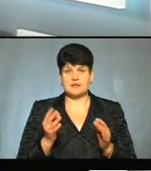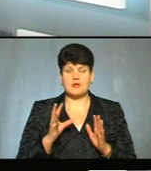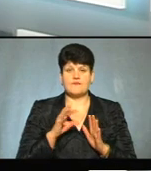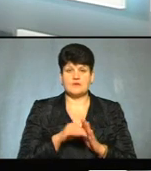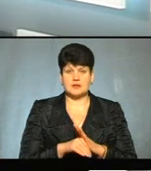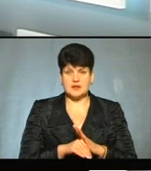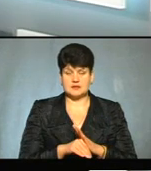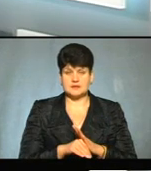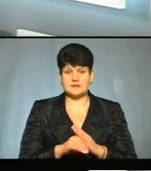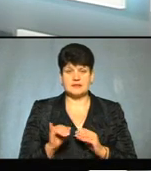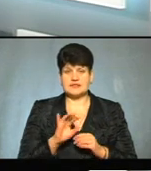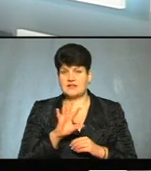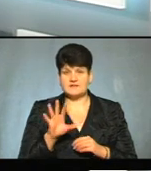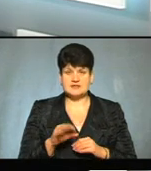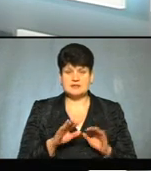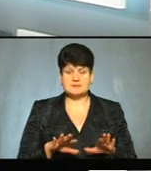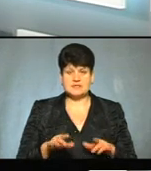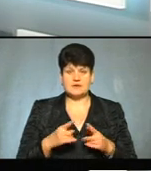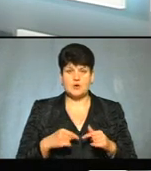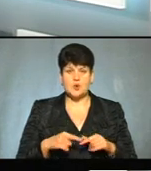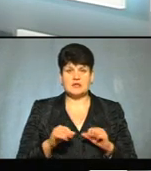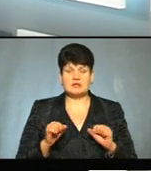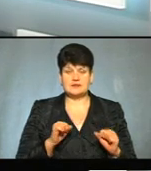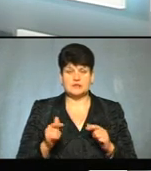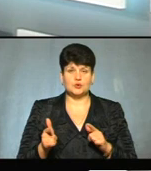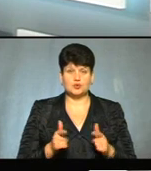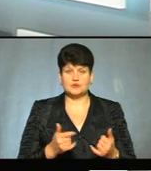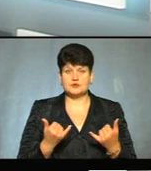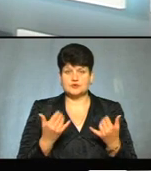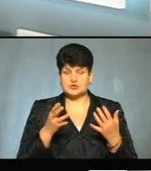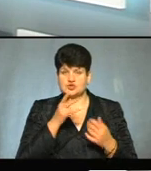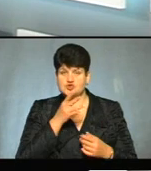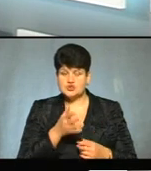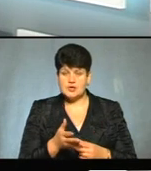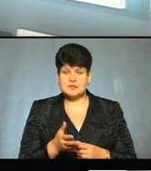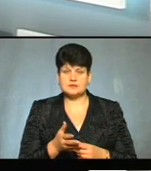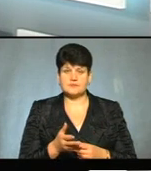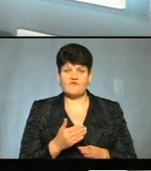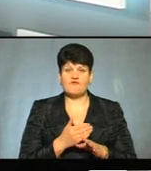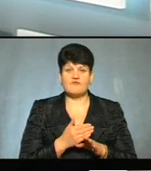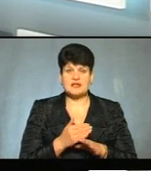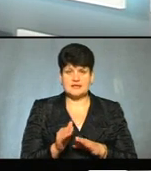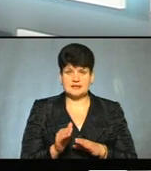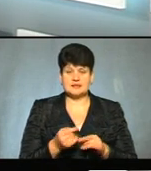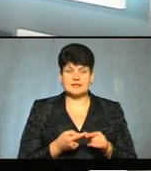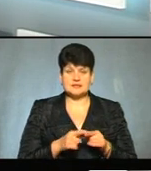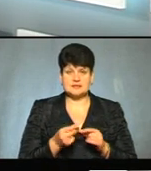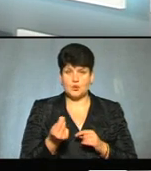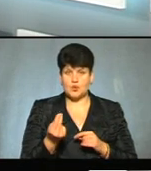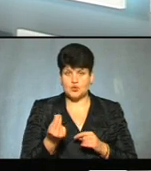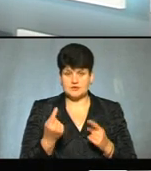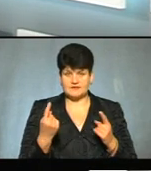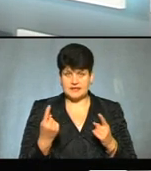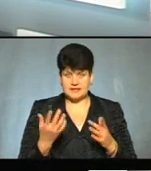капіталу вкладення, і не всі місцеві органи влади готові на сьогоднішній час виділити такі